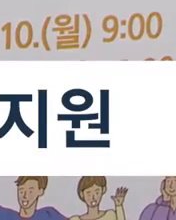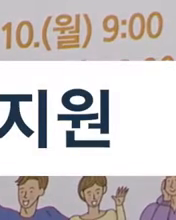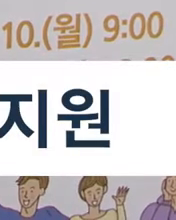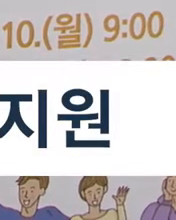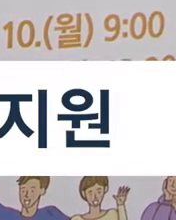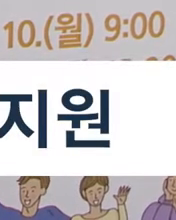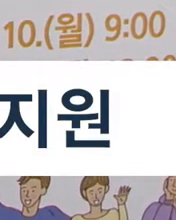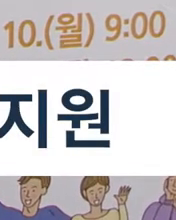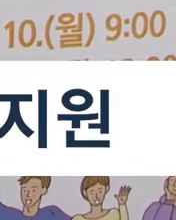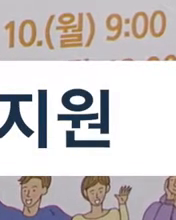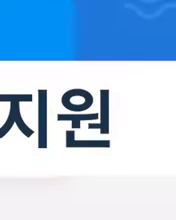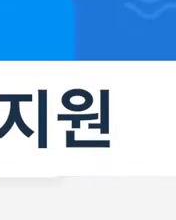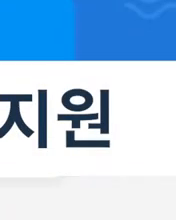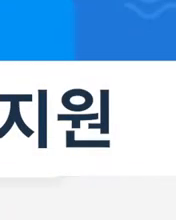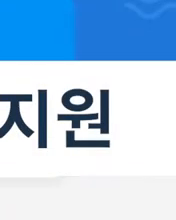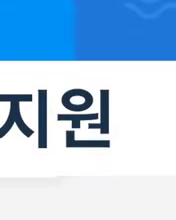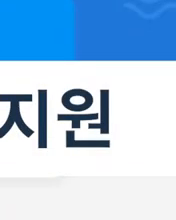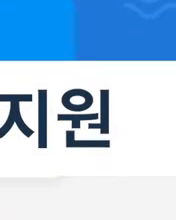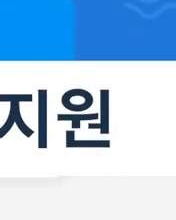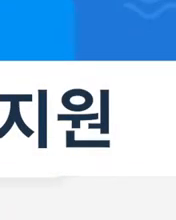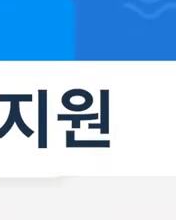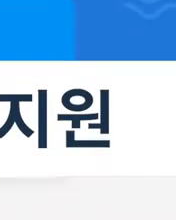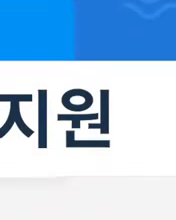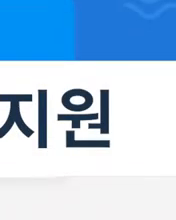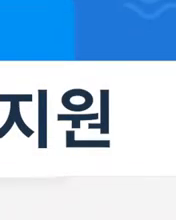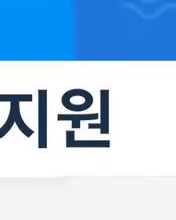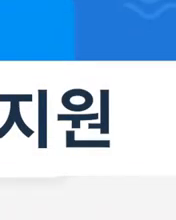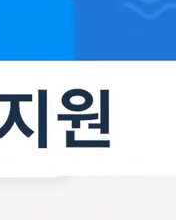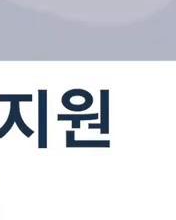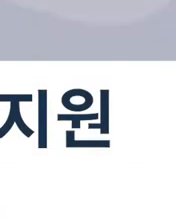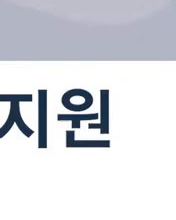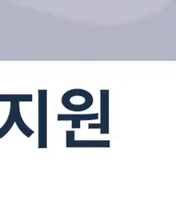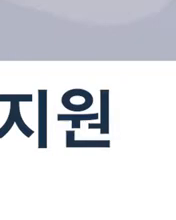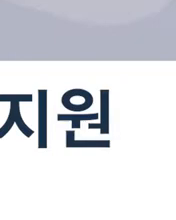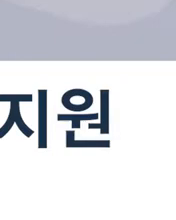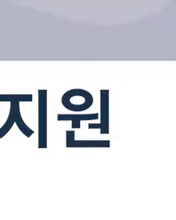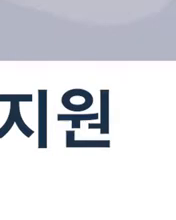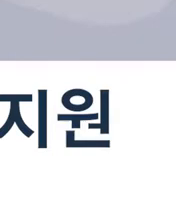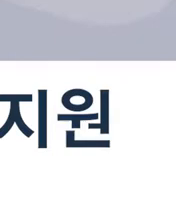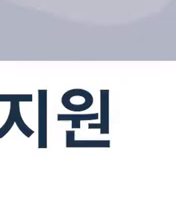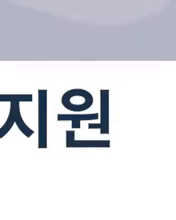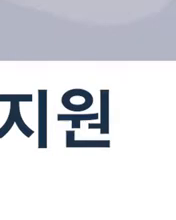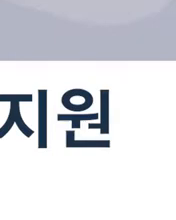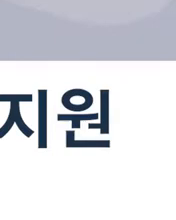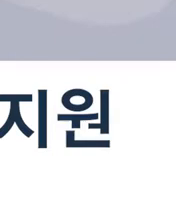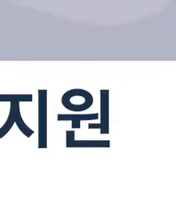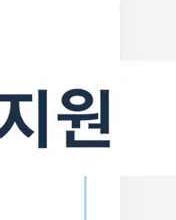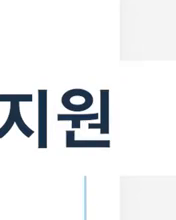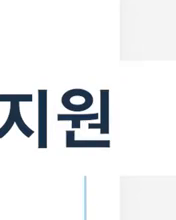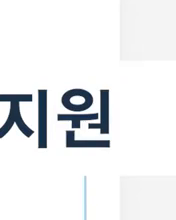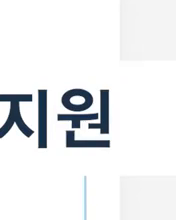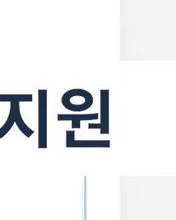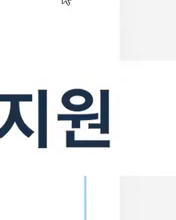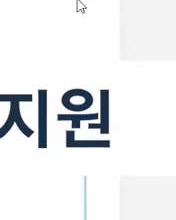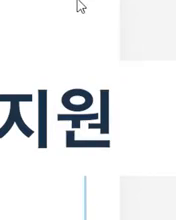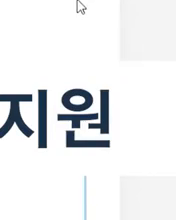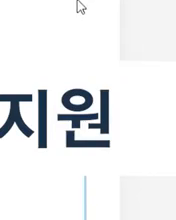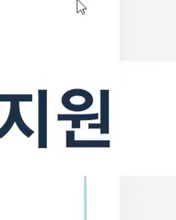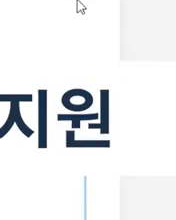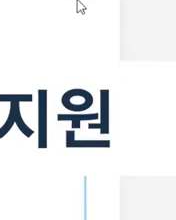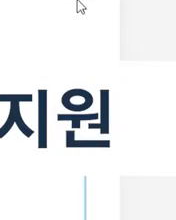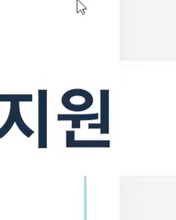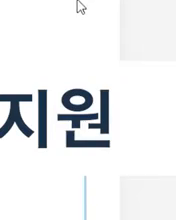강서구가 코로나19 장기화로 취업에 어려움을 겪고 있는 지역 청년들을 위해 50만 원의 취업 장려금을 지원합니다.